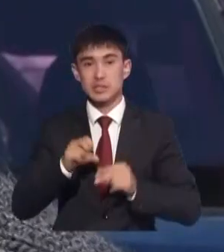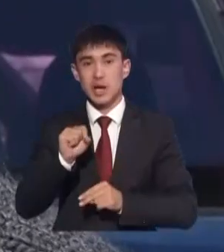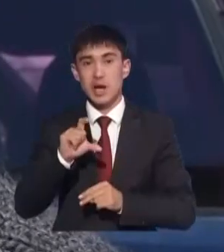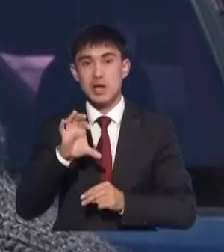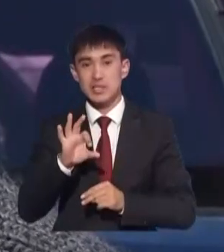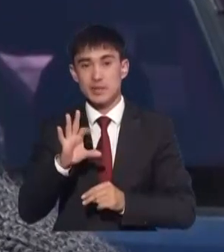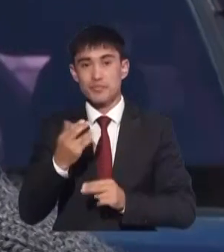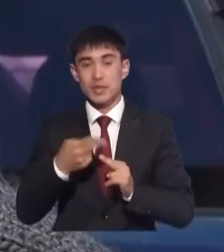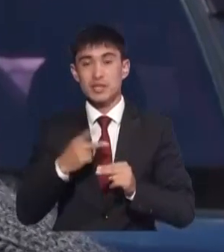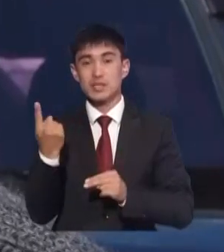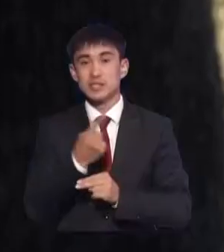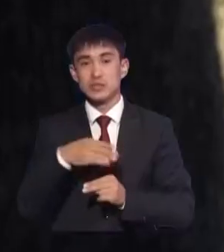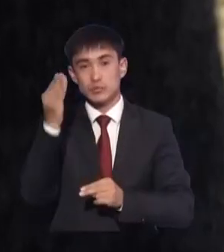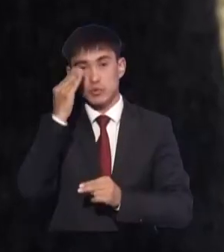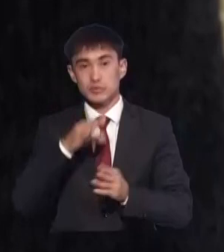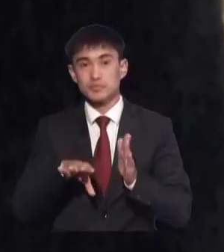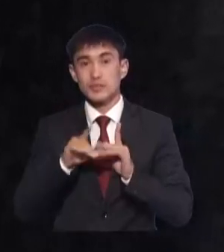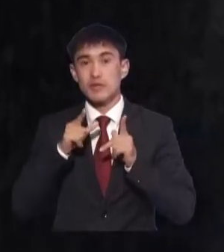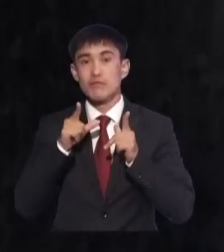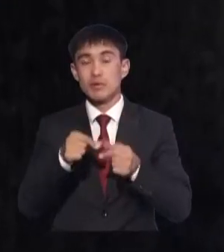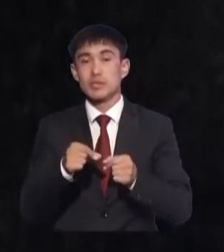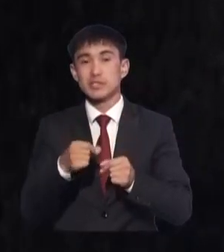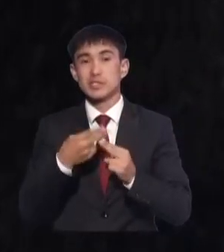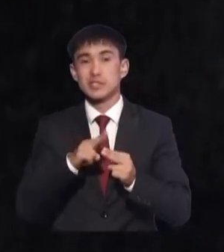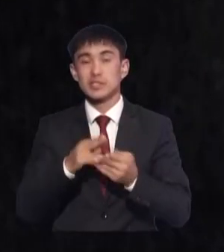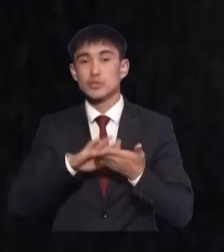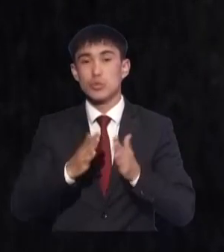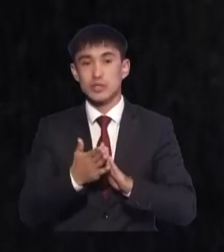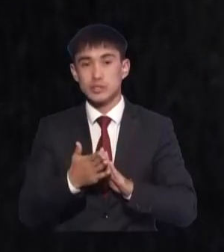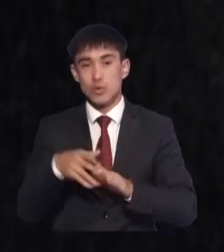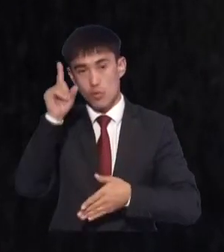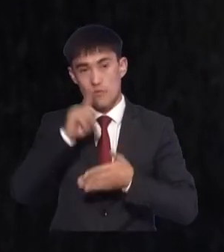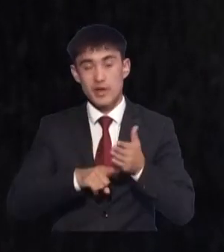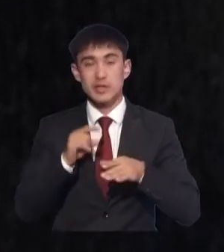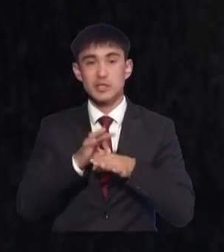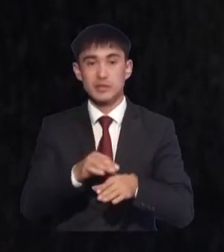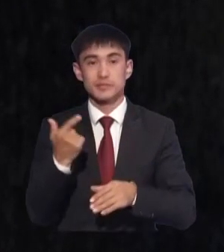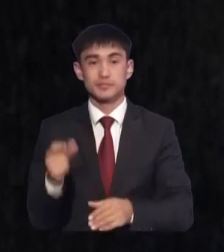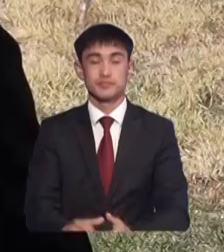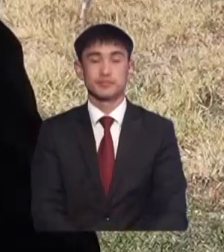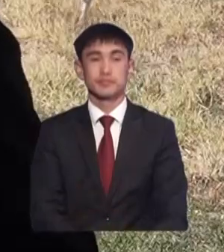атомной электростанции – это единственный способ выбраться из этой ситуации, уверен краевед.